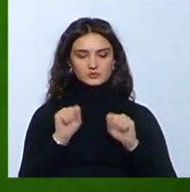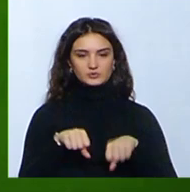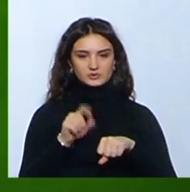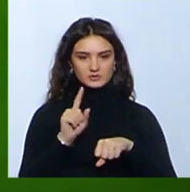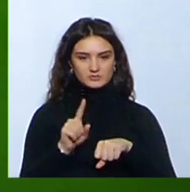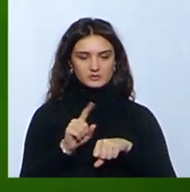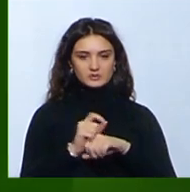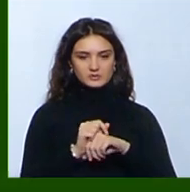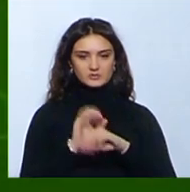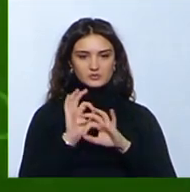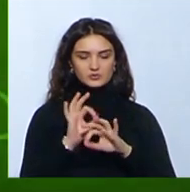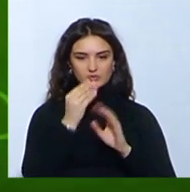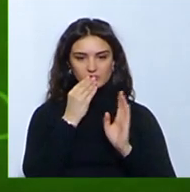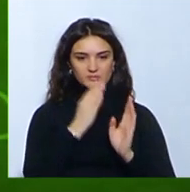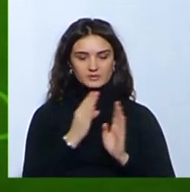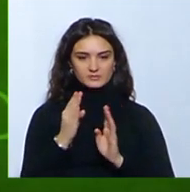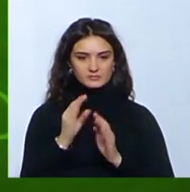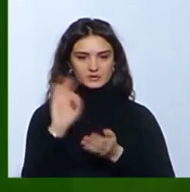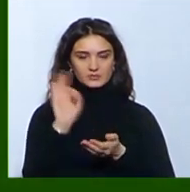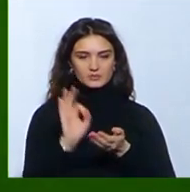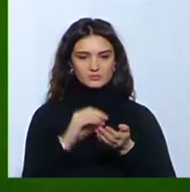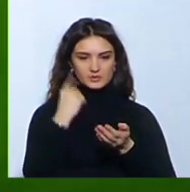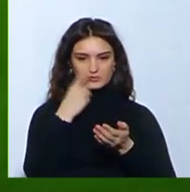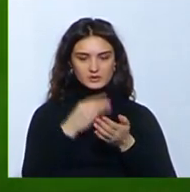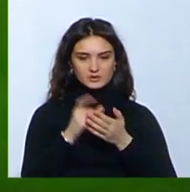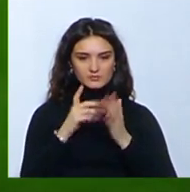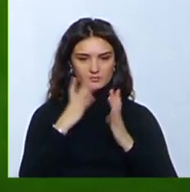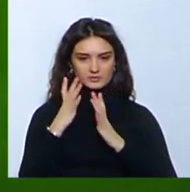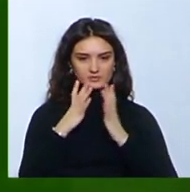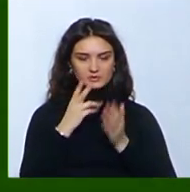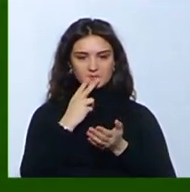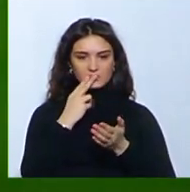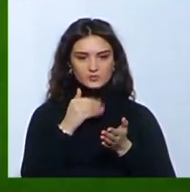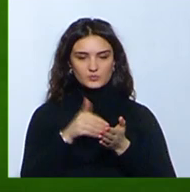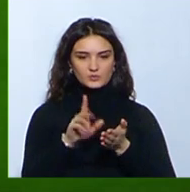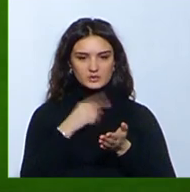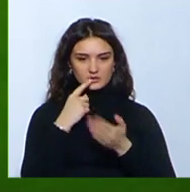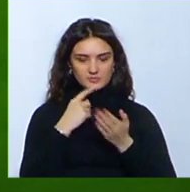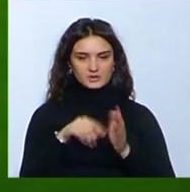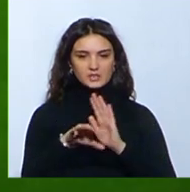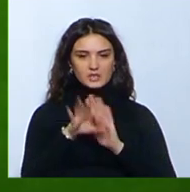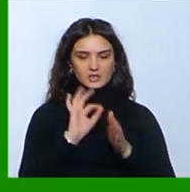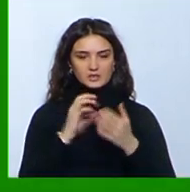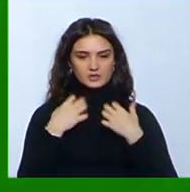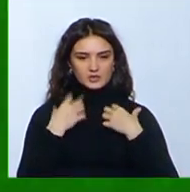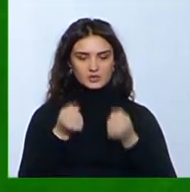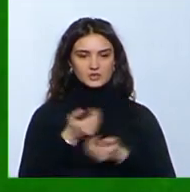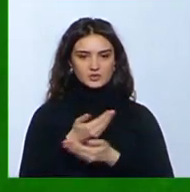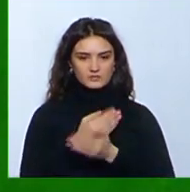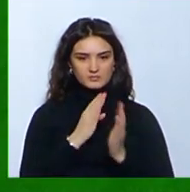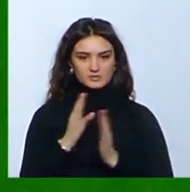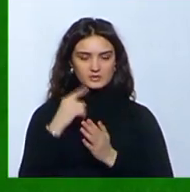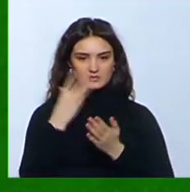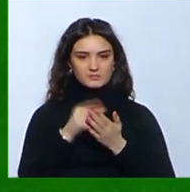აცილება შესაძლებელია. სწორი კვებით, რეგულარული ფიზიკური აქტივობით, თამბაქოზე უარის თქმით. აირჩიე